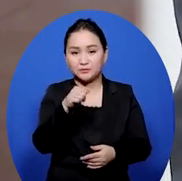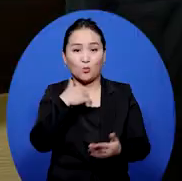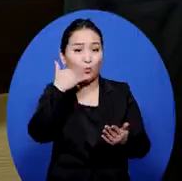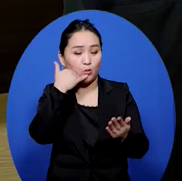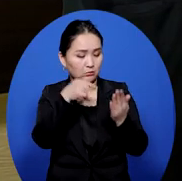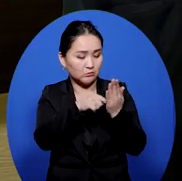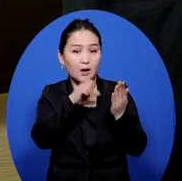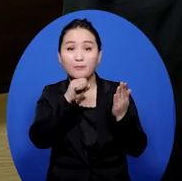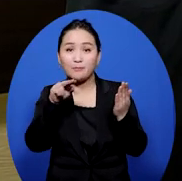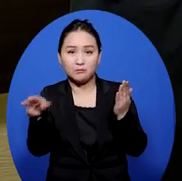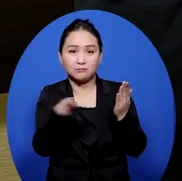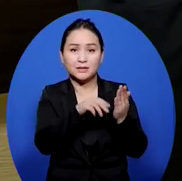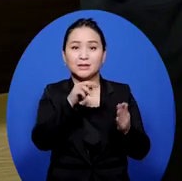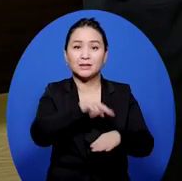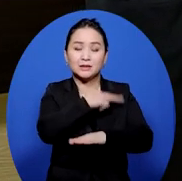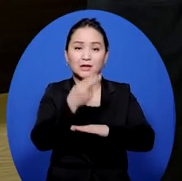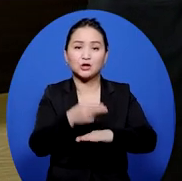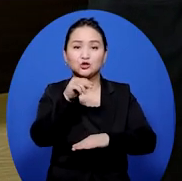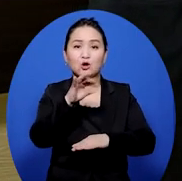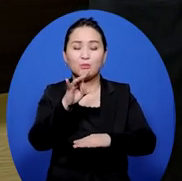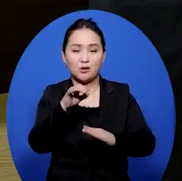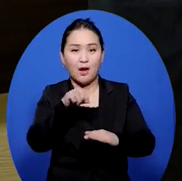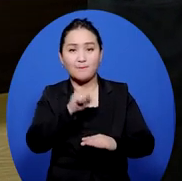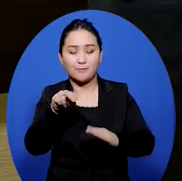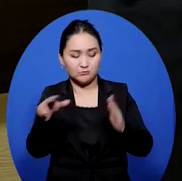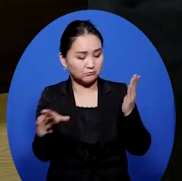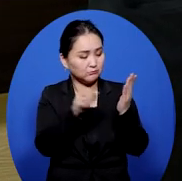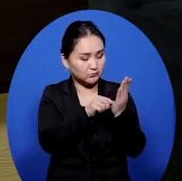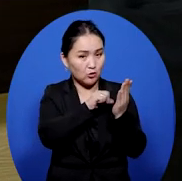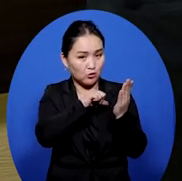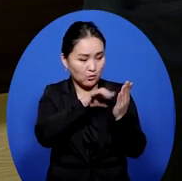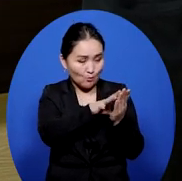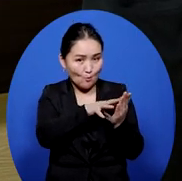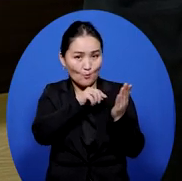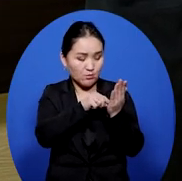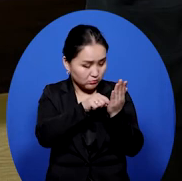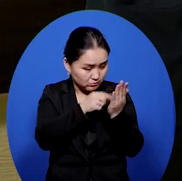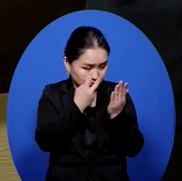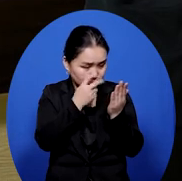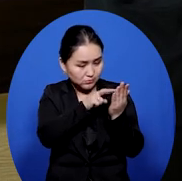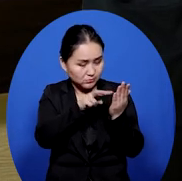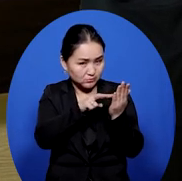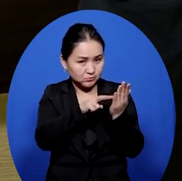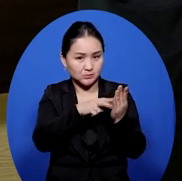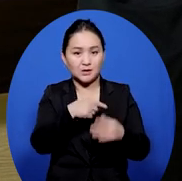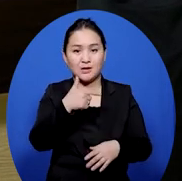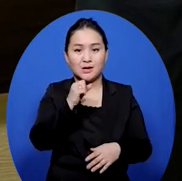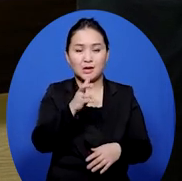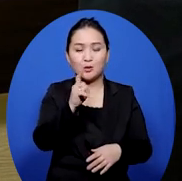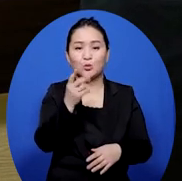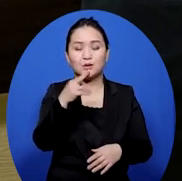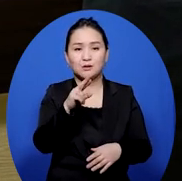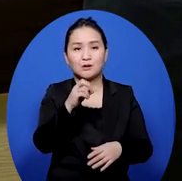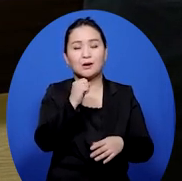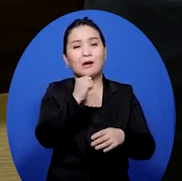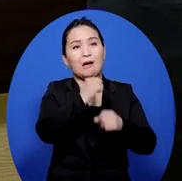ажлын байрны зар харах биш. Гар утаслуугаа орлоо дархан job гэж орлоо. Дарлаа кодоо хийлээ та өөрийнхөө татаж авлаа. Тэгээд